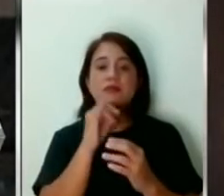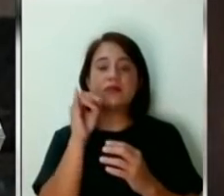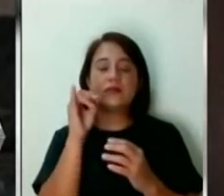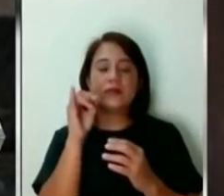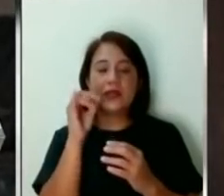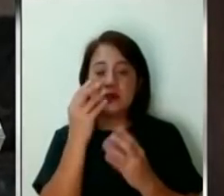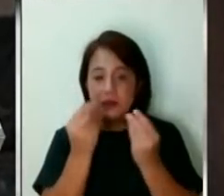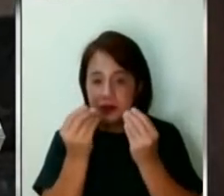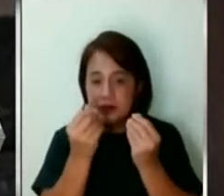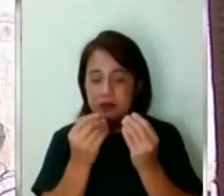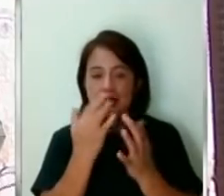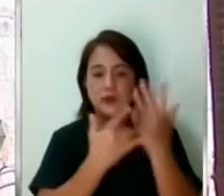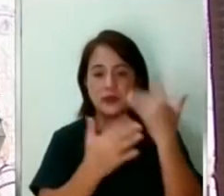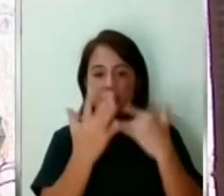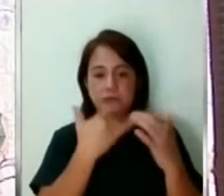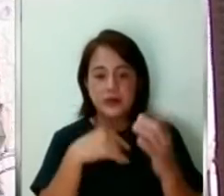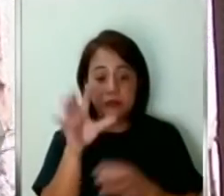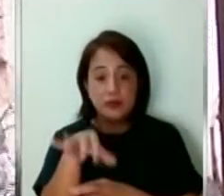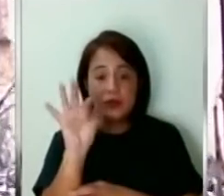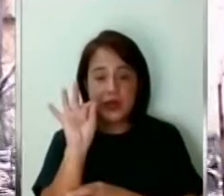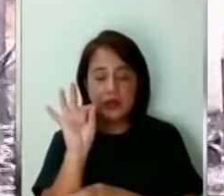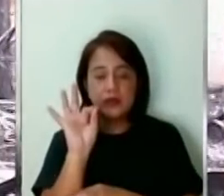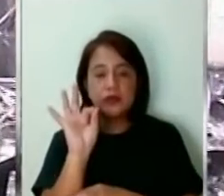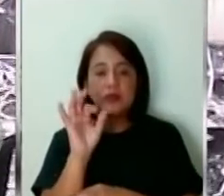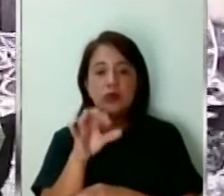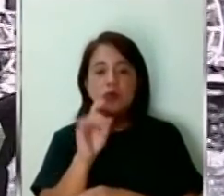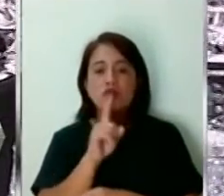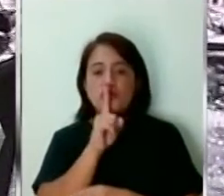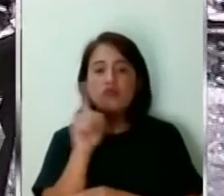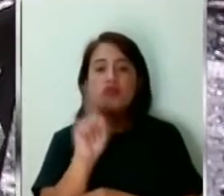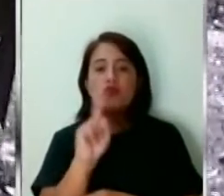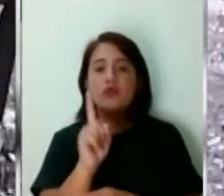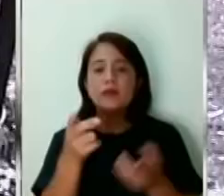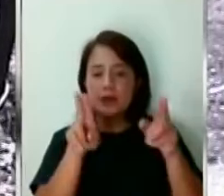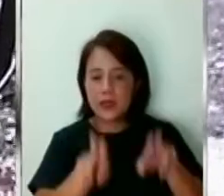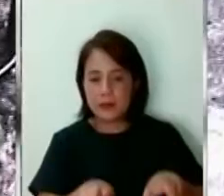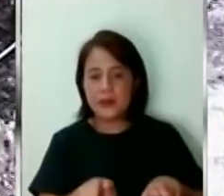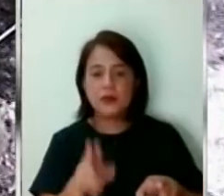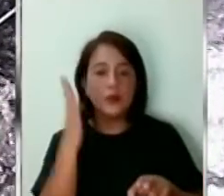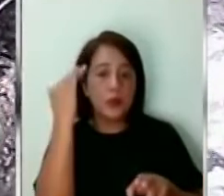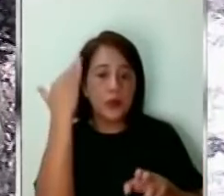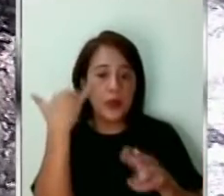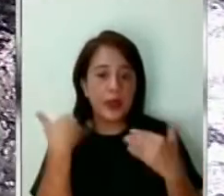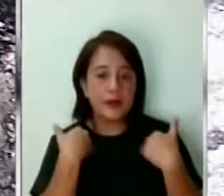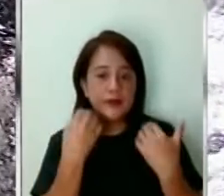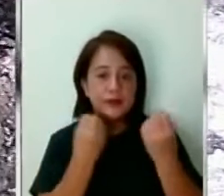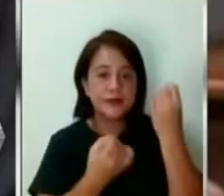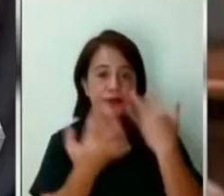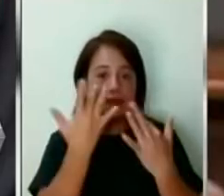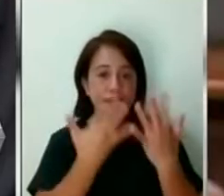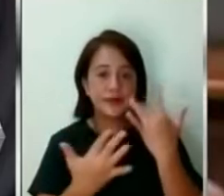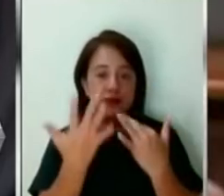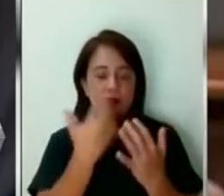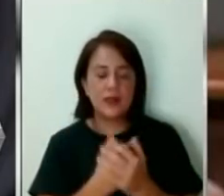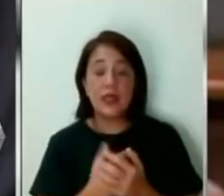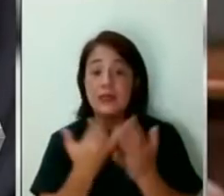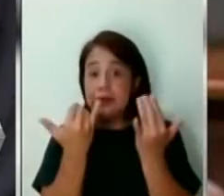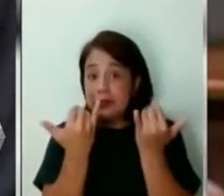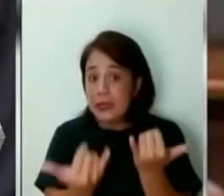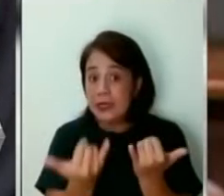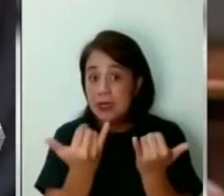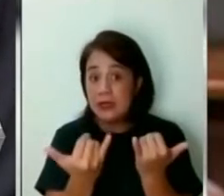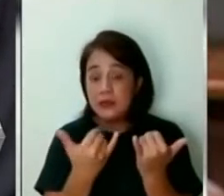dyan makikita, maka-classify kung anong klase ang naganap na sunog. So sa ngayon ay